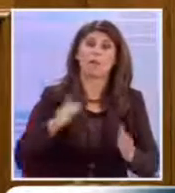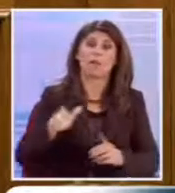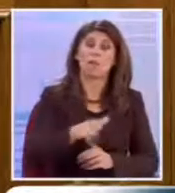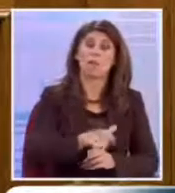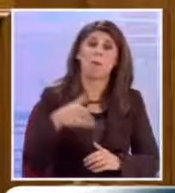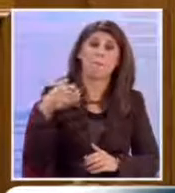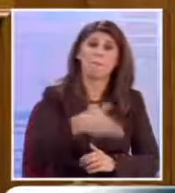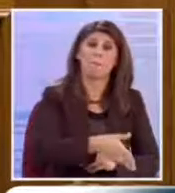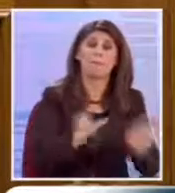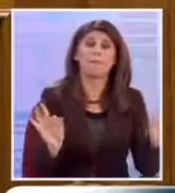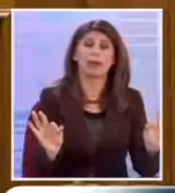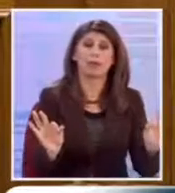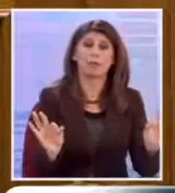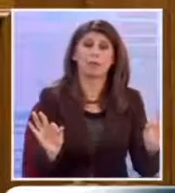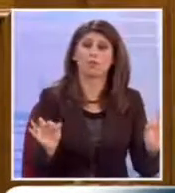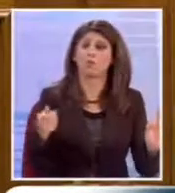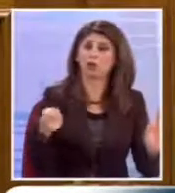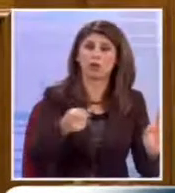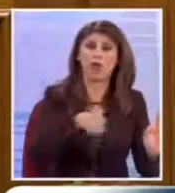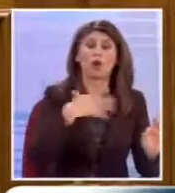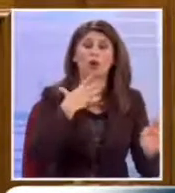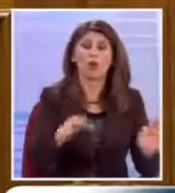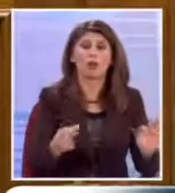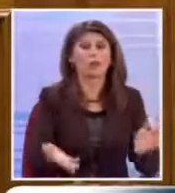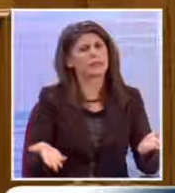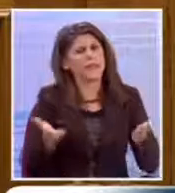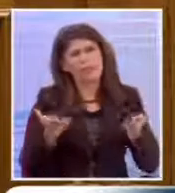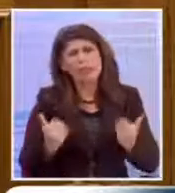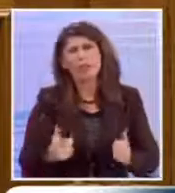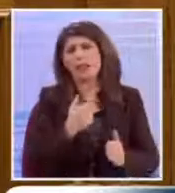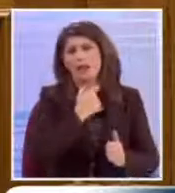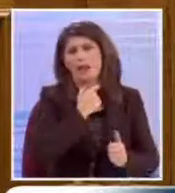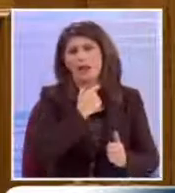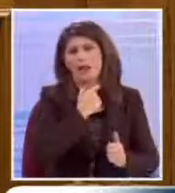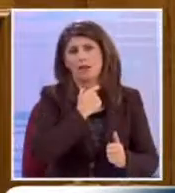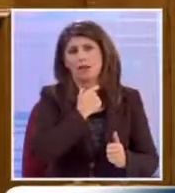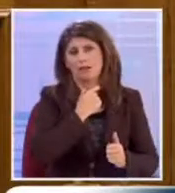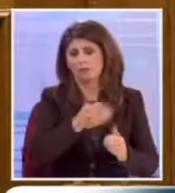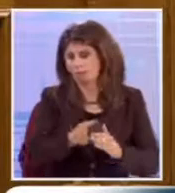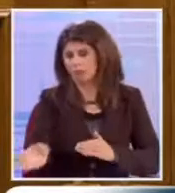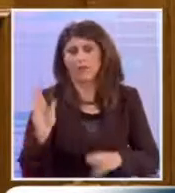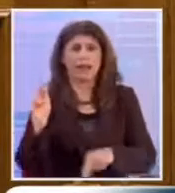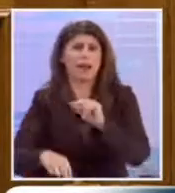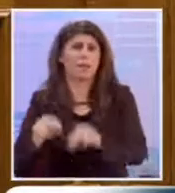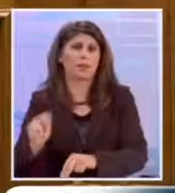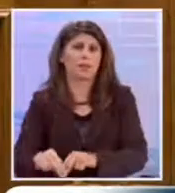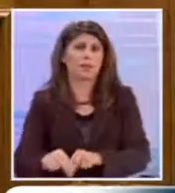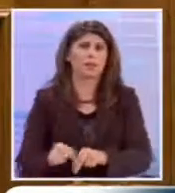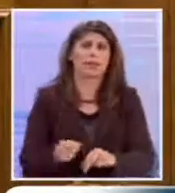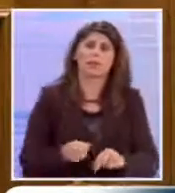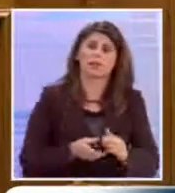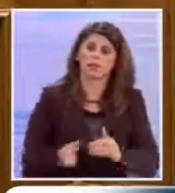πάνε να κάνουν ρυθμίσεις των χρεών τους, αυτό συνιστά και λόγο ότι δεν υπάρχει πλέον ανάγκη προσφυγής στις κάλπες, δεν υπάρχει λόγος